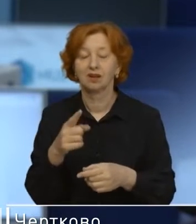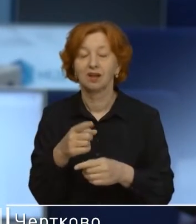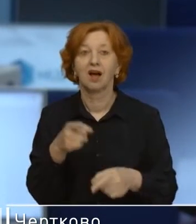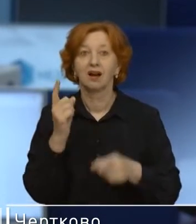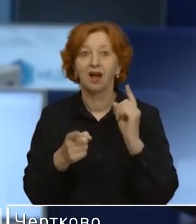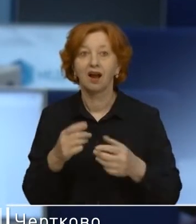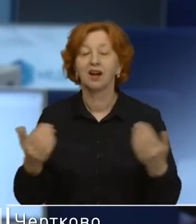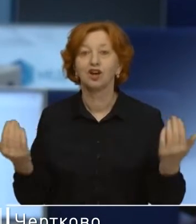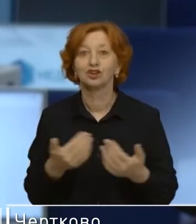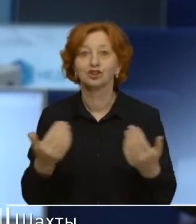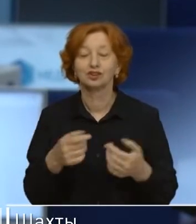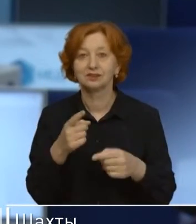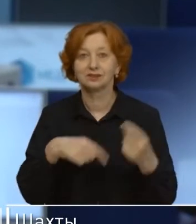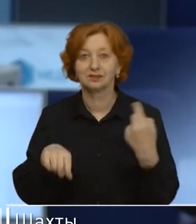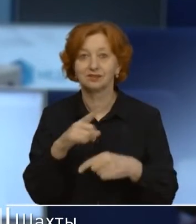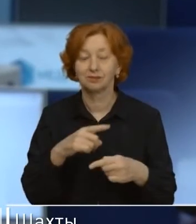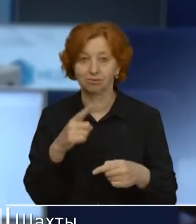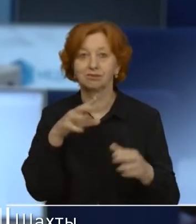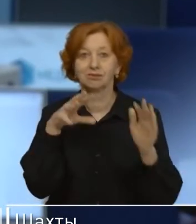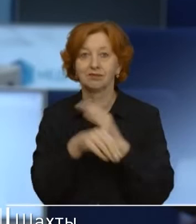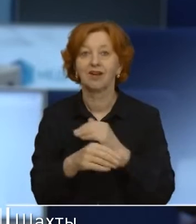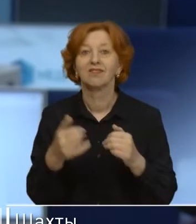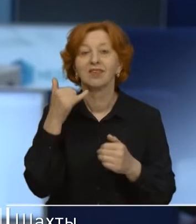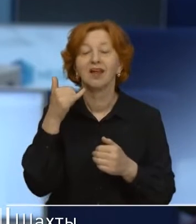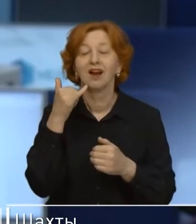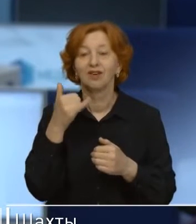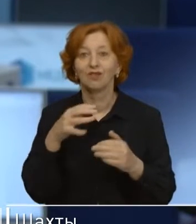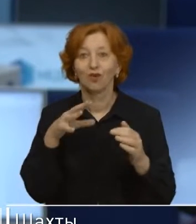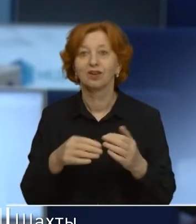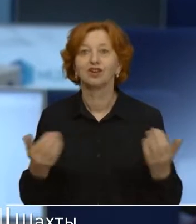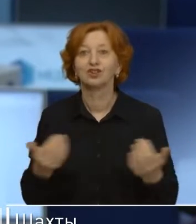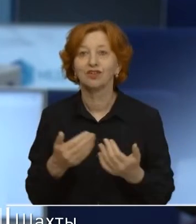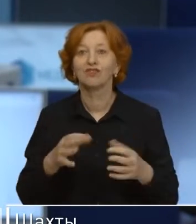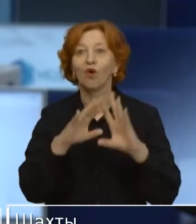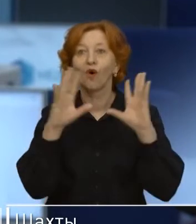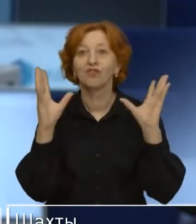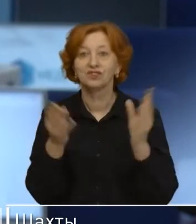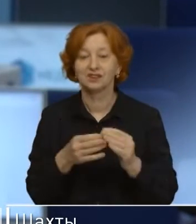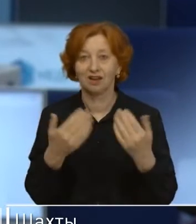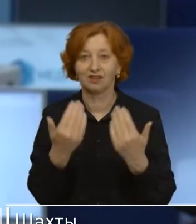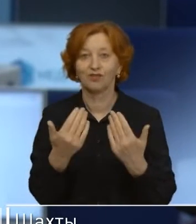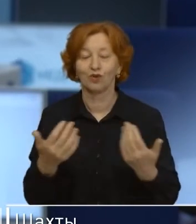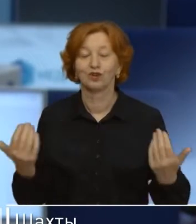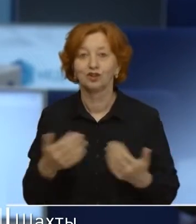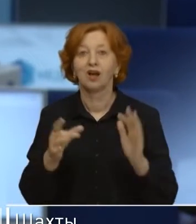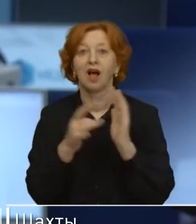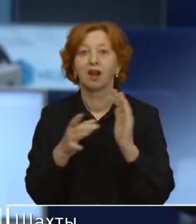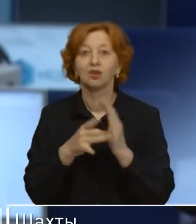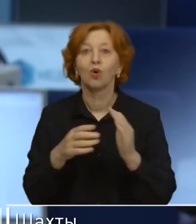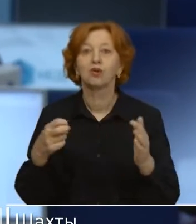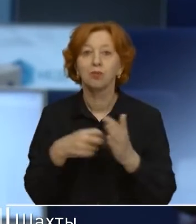Реальная жизнь постепенно перетекает в виртуальную. Гаджеты сегодня окружили человека во всех сферах его жизни. Электронная